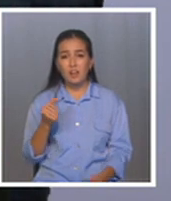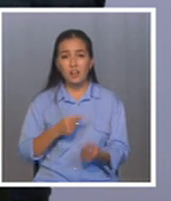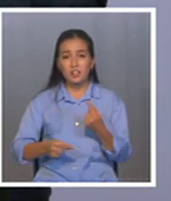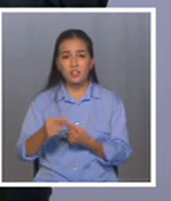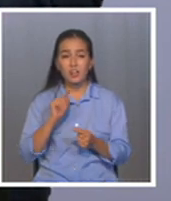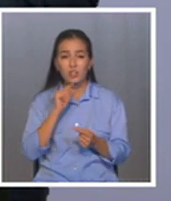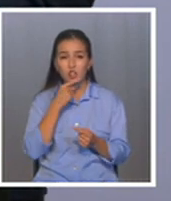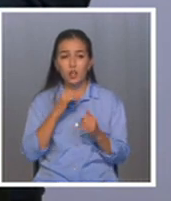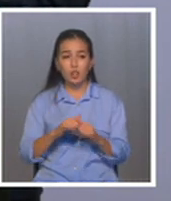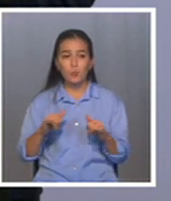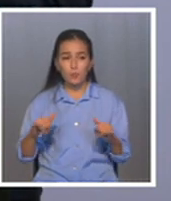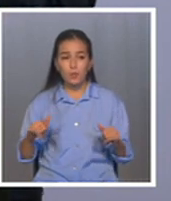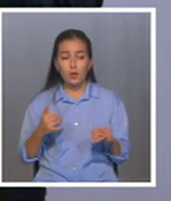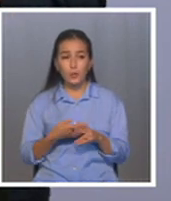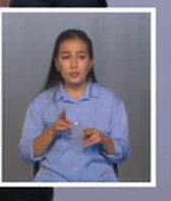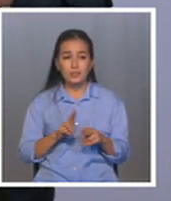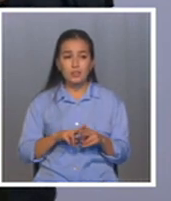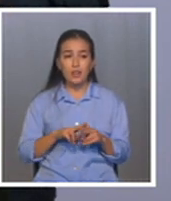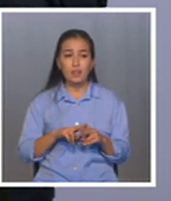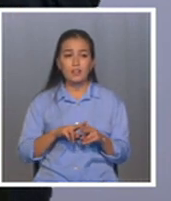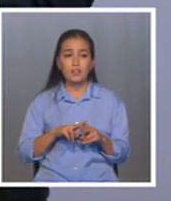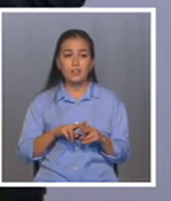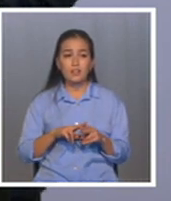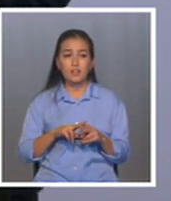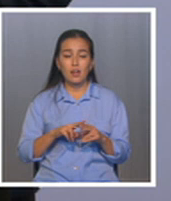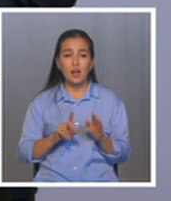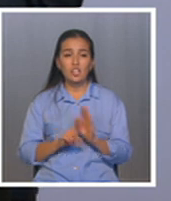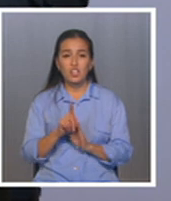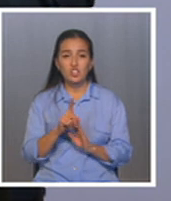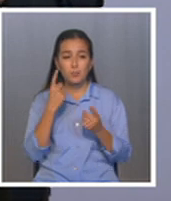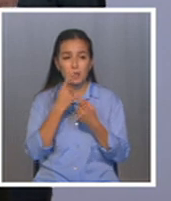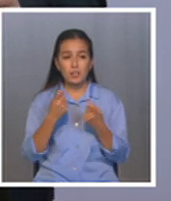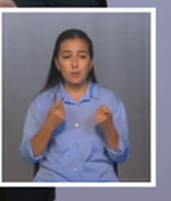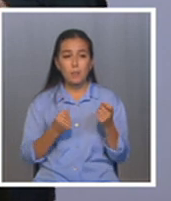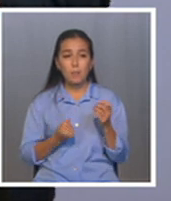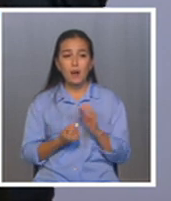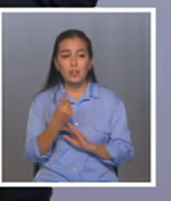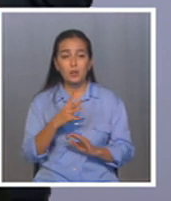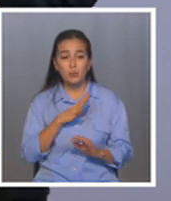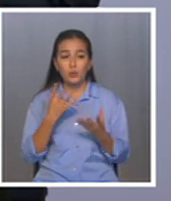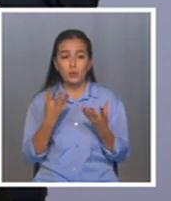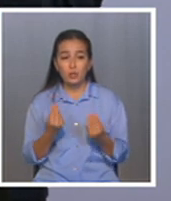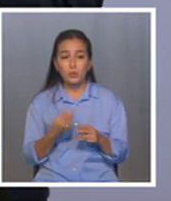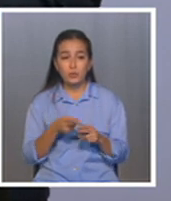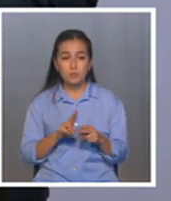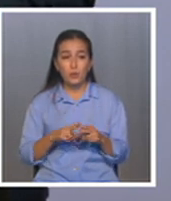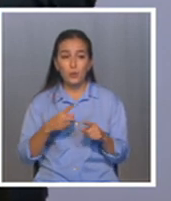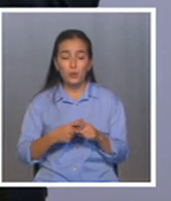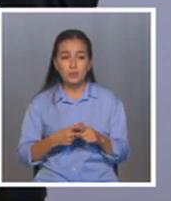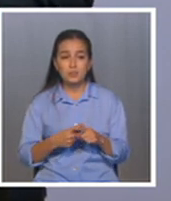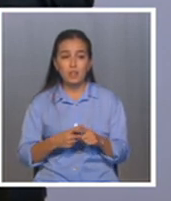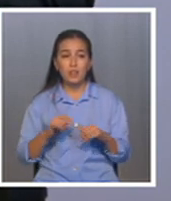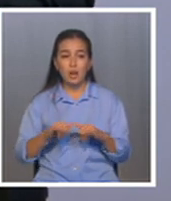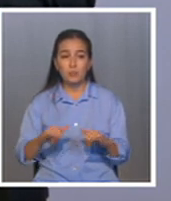дамуымен осы нарықтық экономиканың алғашқы белгілері пайда болуымен байланысты, сонымен қоса оның дамуына